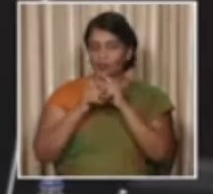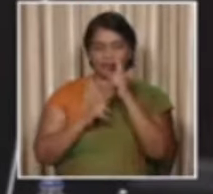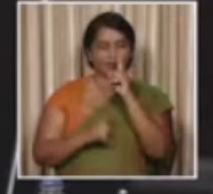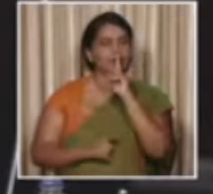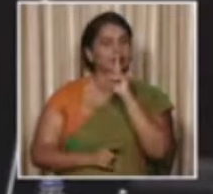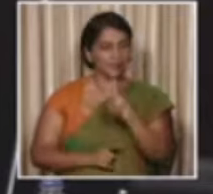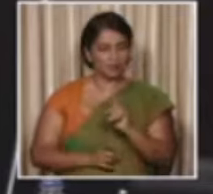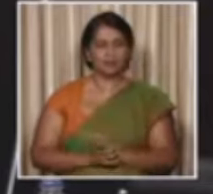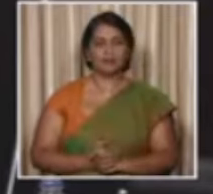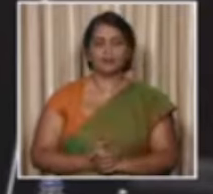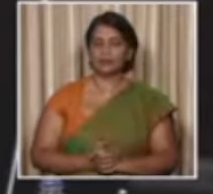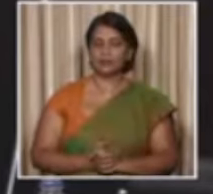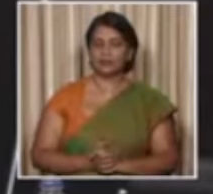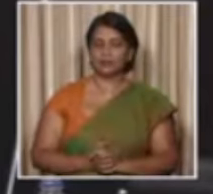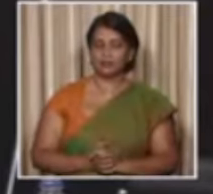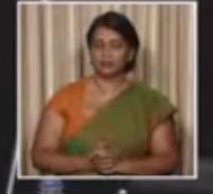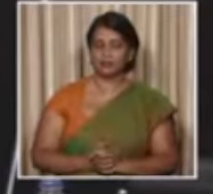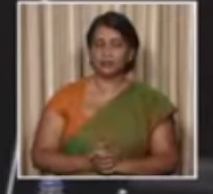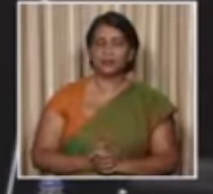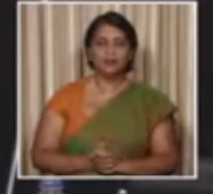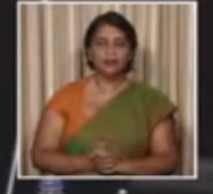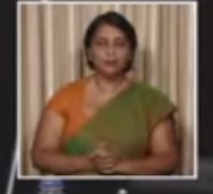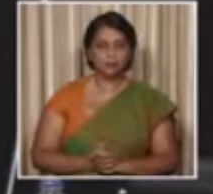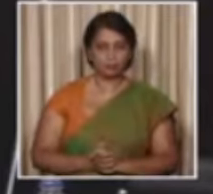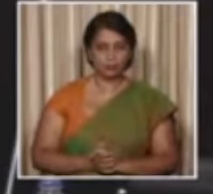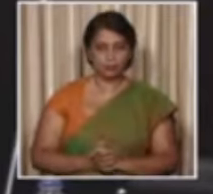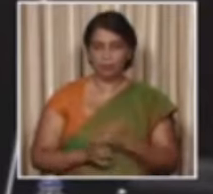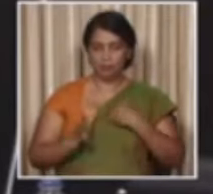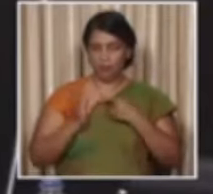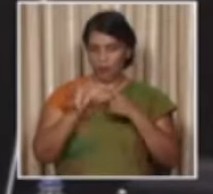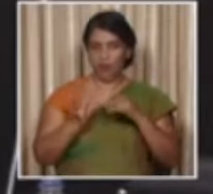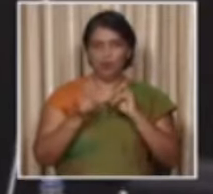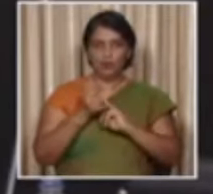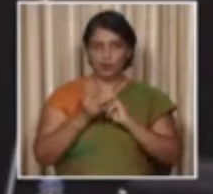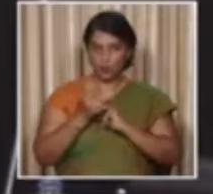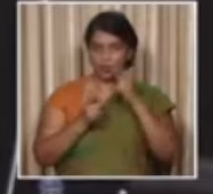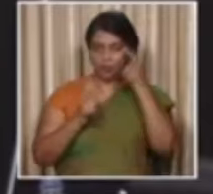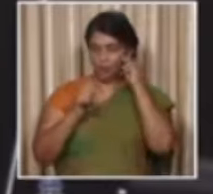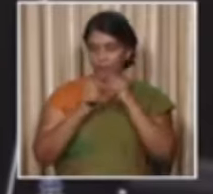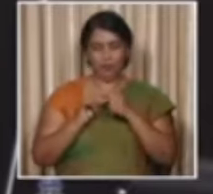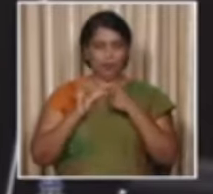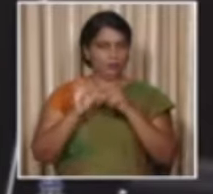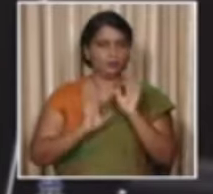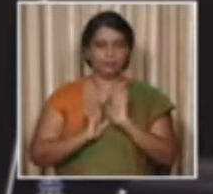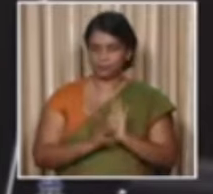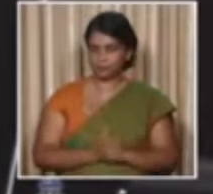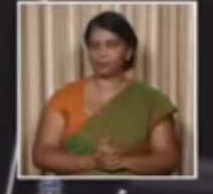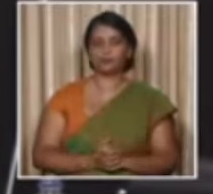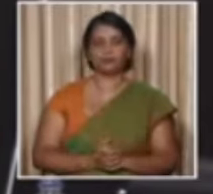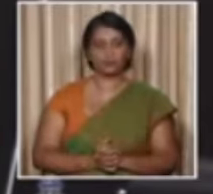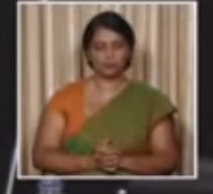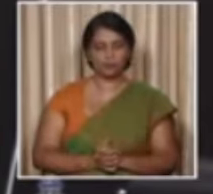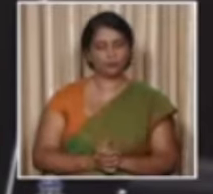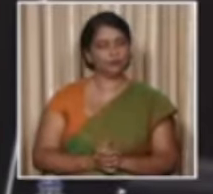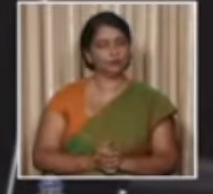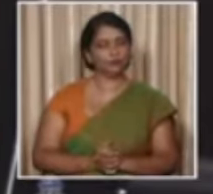කරනවා. I'm not going to respond to the speech made by Honorable Sumandiran, but I want to just remind him one or two factors which are more